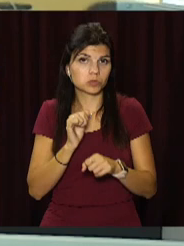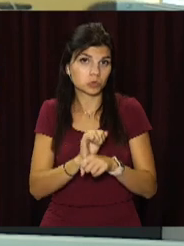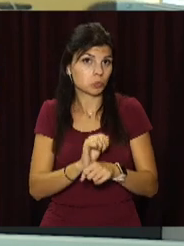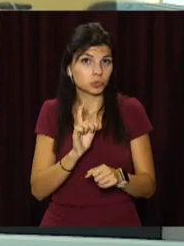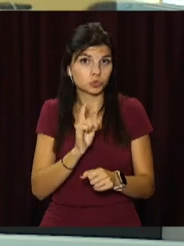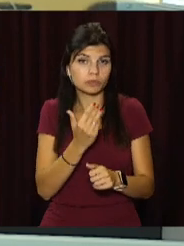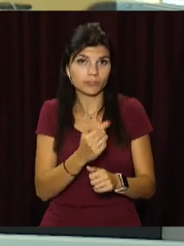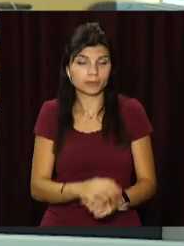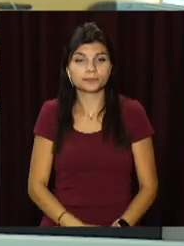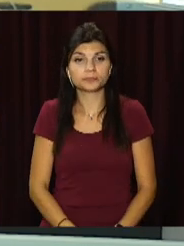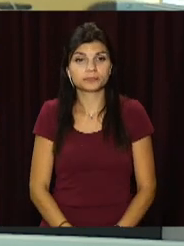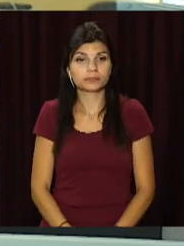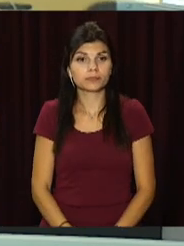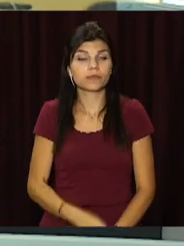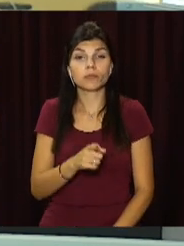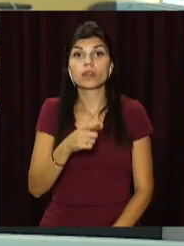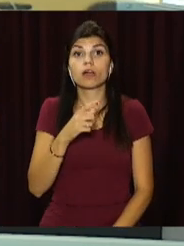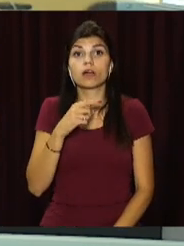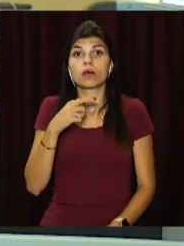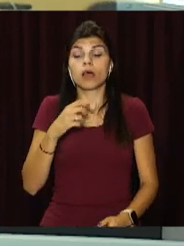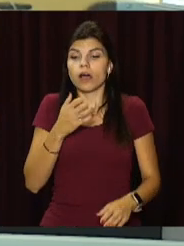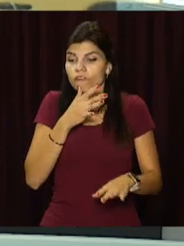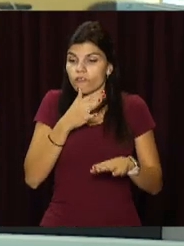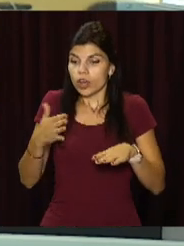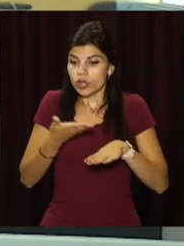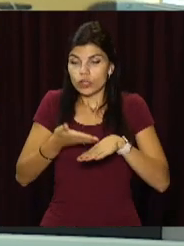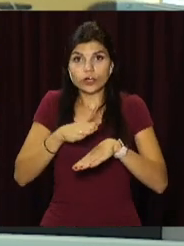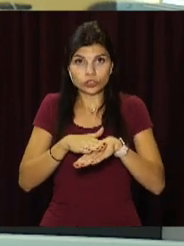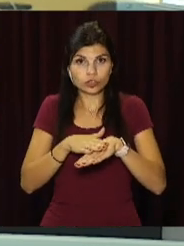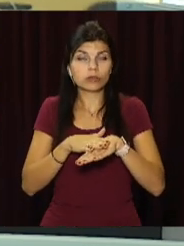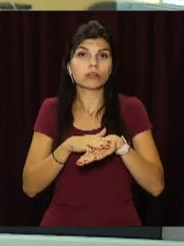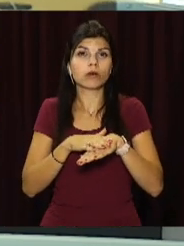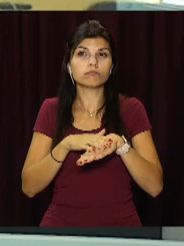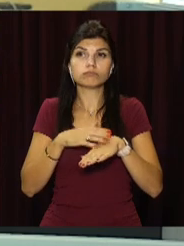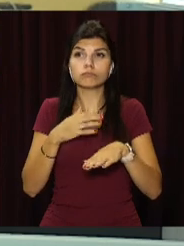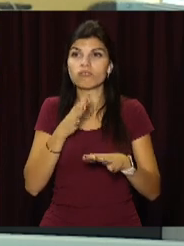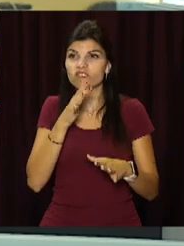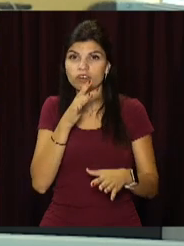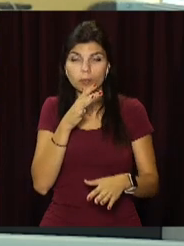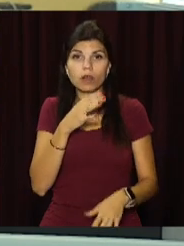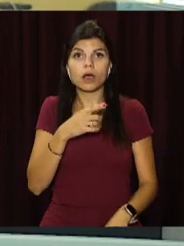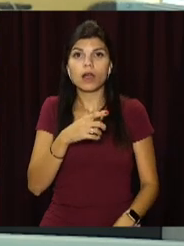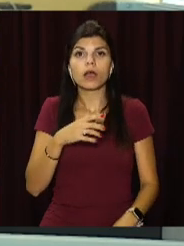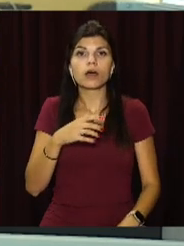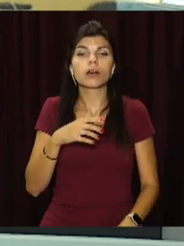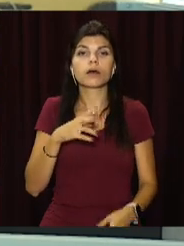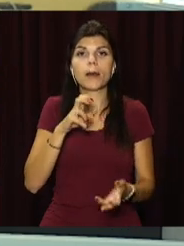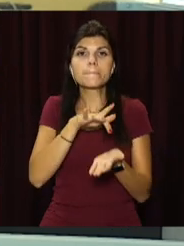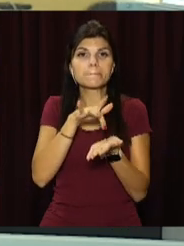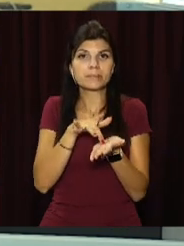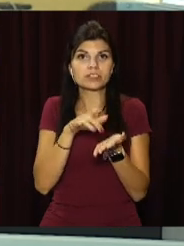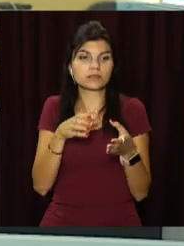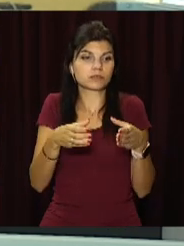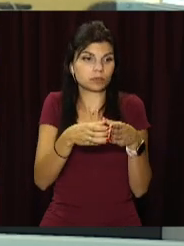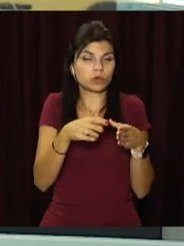Поділилися досвідом. У найскладніші для країни часи у Дніпрі зародилися добровольчий та волонтерський рух, а саме місто стало